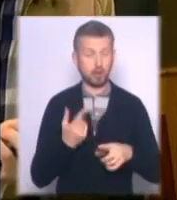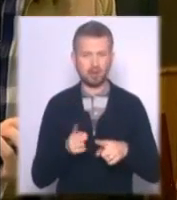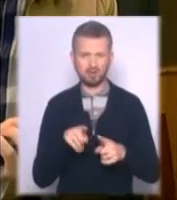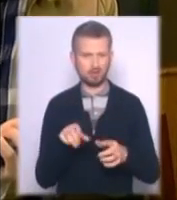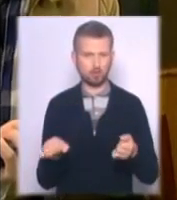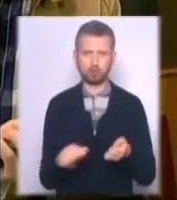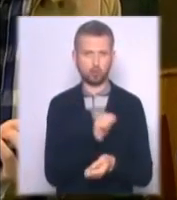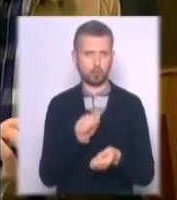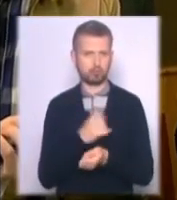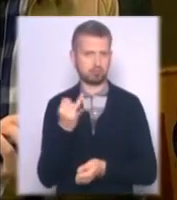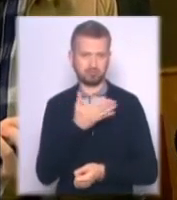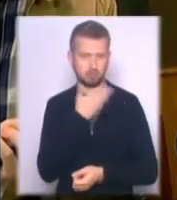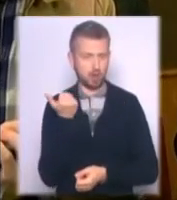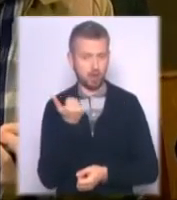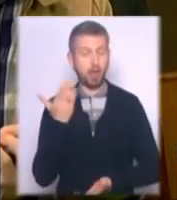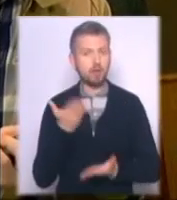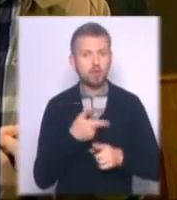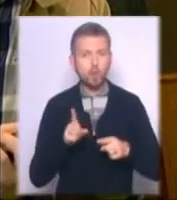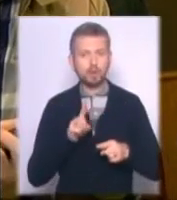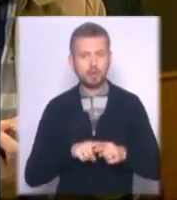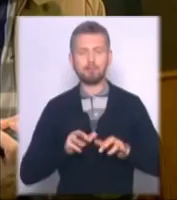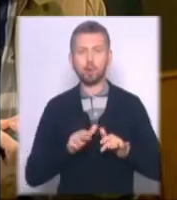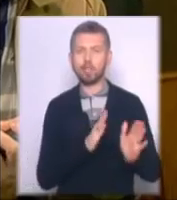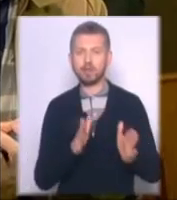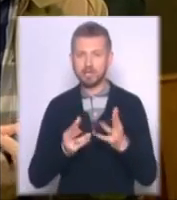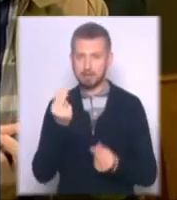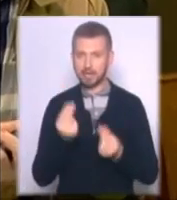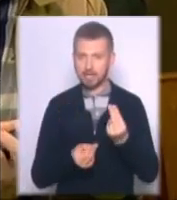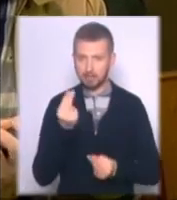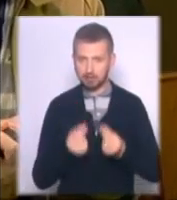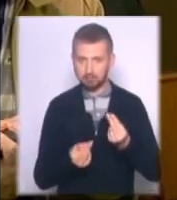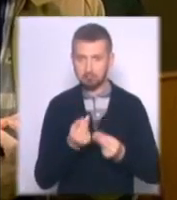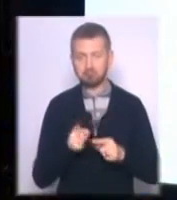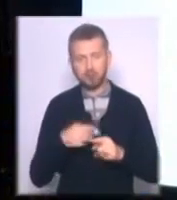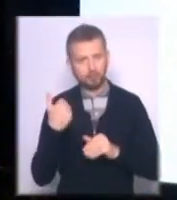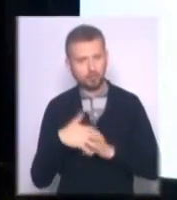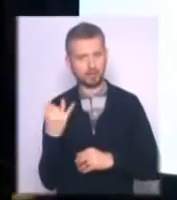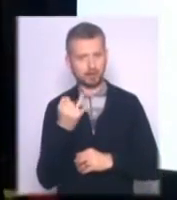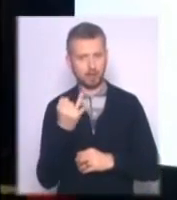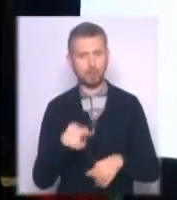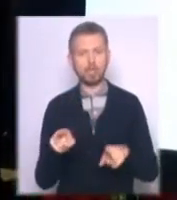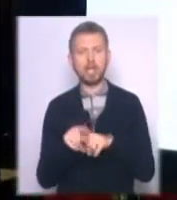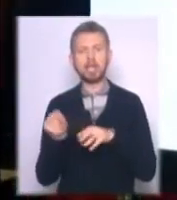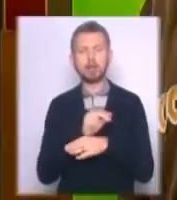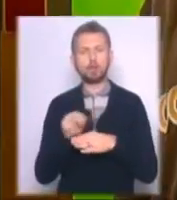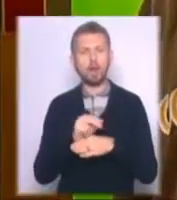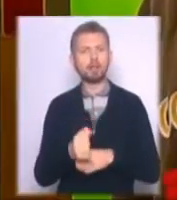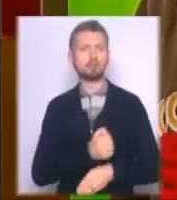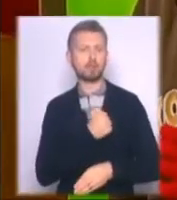це не цікаво. А якщо це проходить в режимі гри, от, це вже цікаво. Таке лікування бійцям до